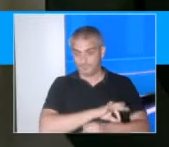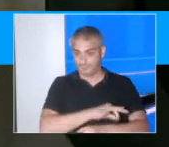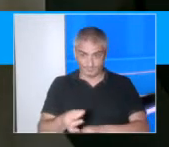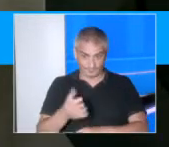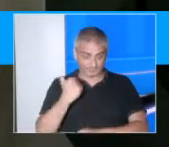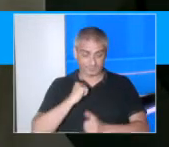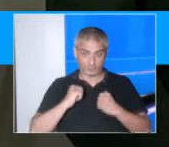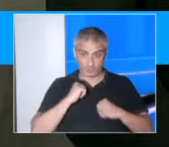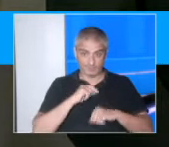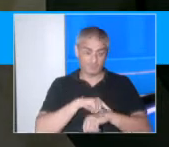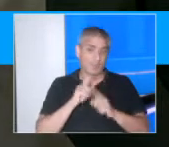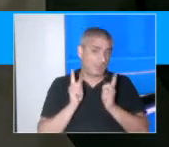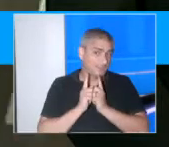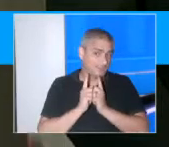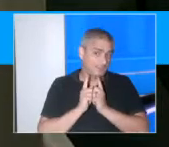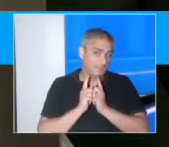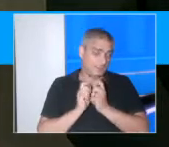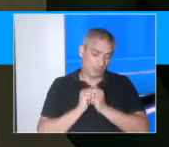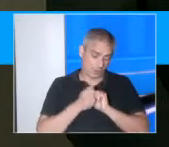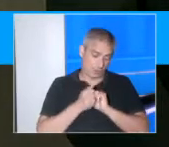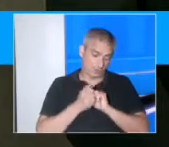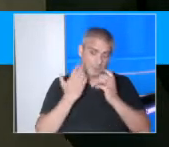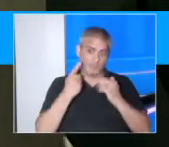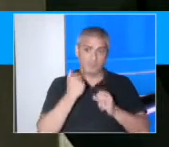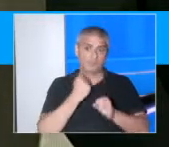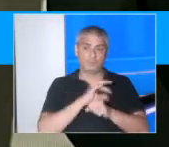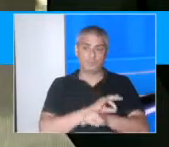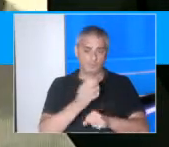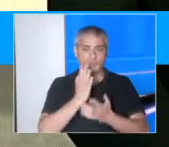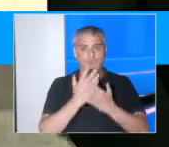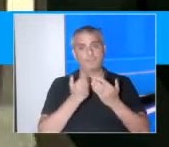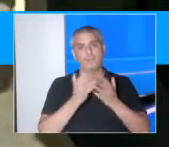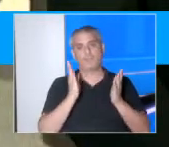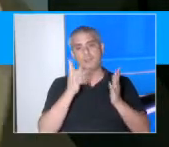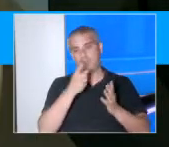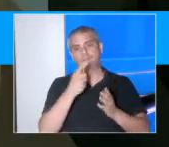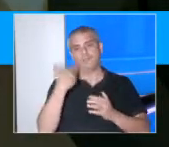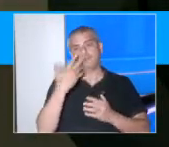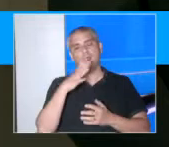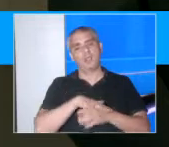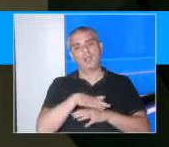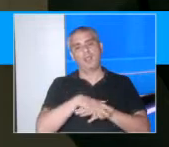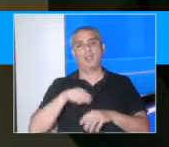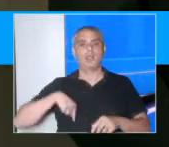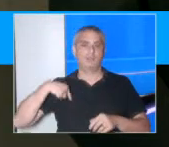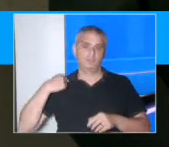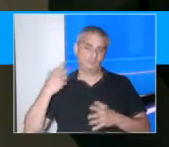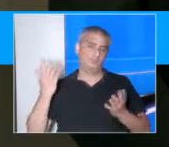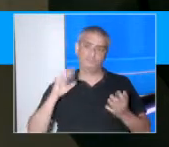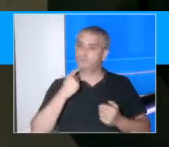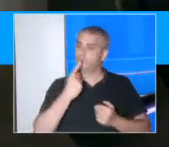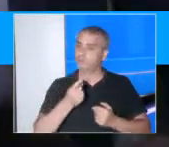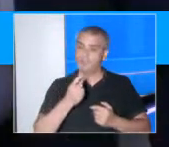הפלסטר תהיה כואבת לזמן קצר, או שכאשר הוא הסיר את הפלסטר, הוא פתח פצע, והפצע הזה ידמם לאורך זמן, מה